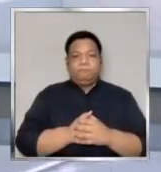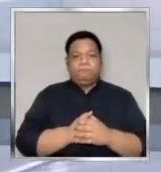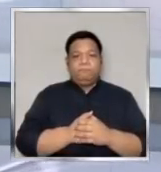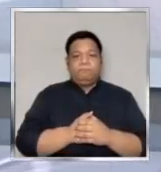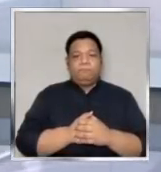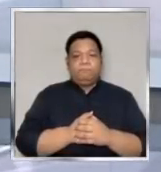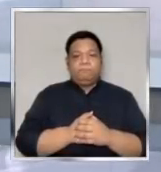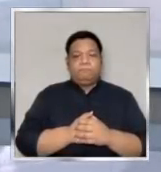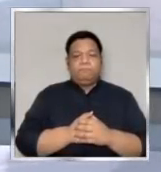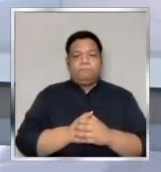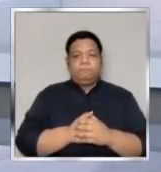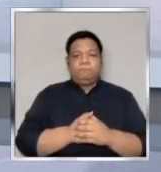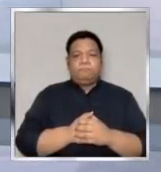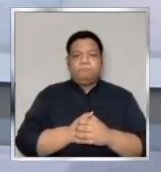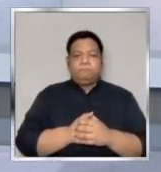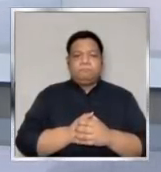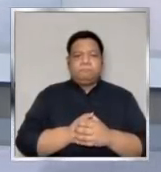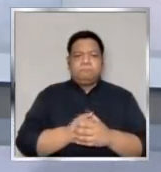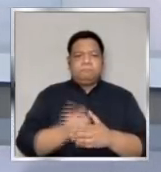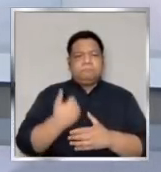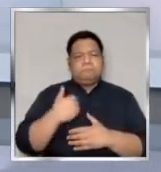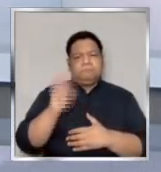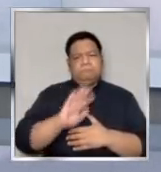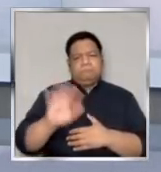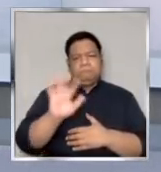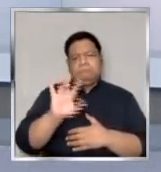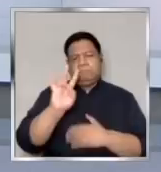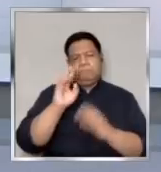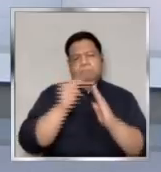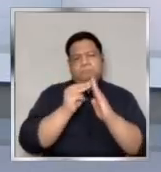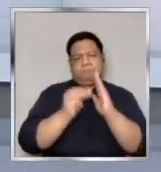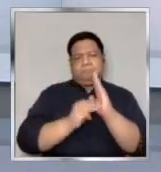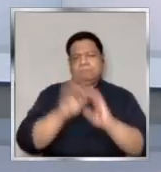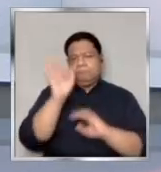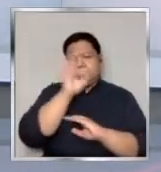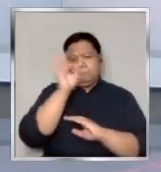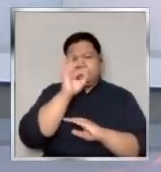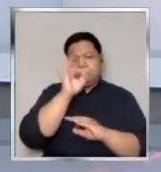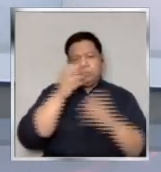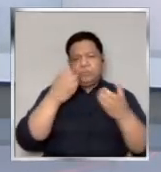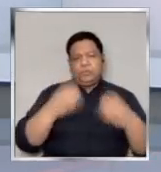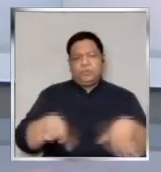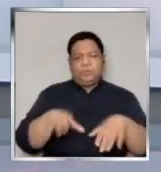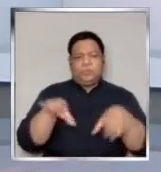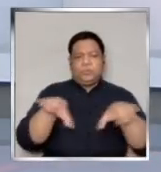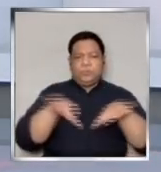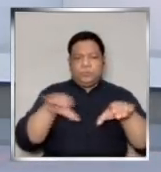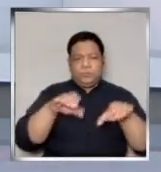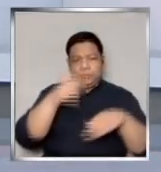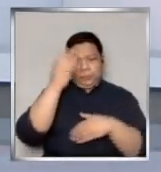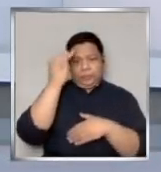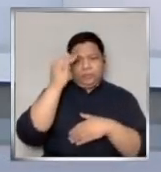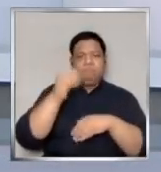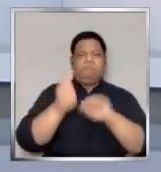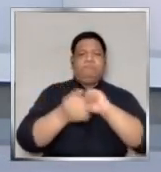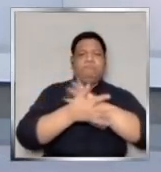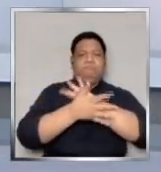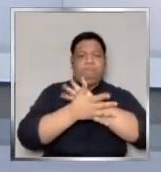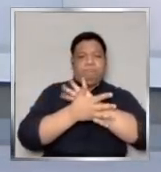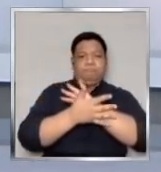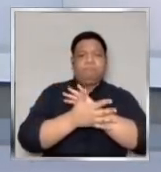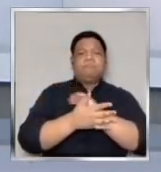Umabot na sa mahigit 7 milyong Pilipino ang nawalan ng trabaho dahil sa COVID-19 ayon sa Philippine Statistics